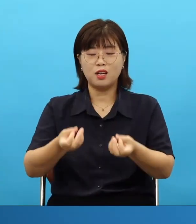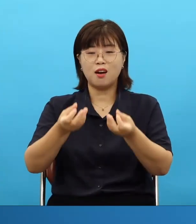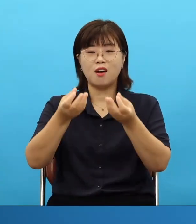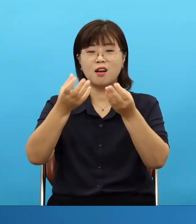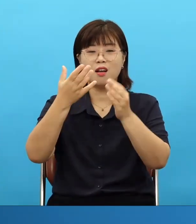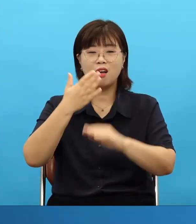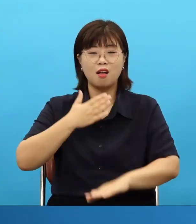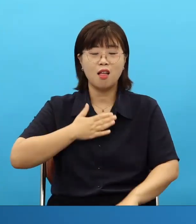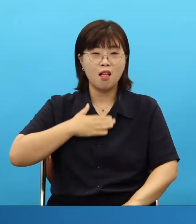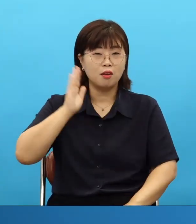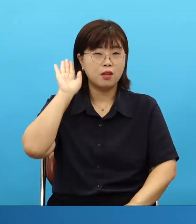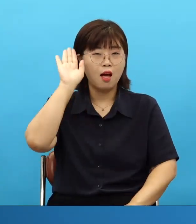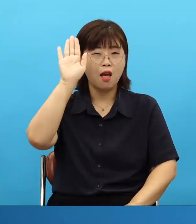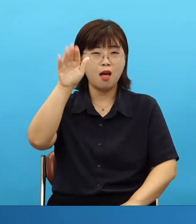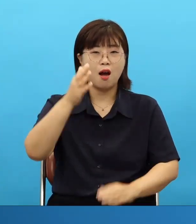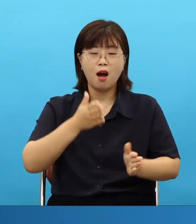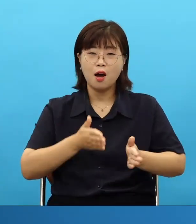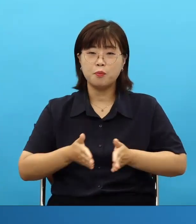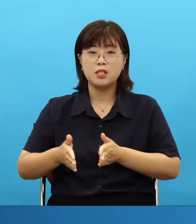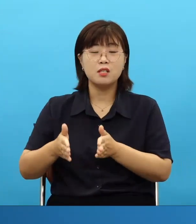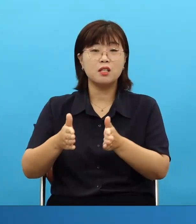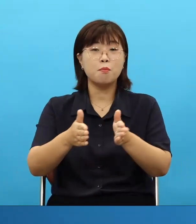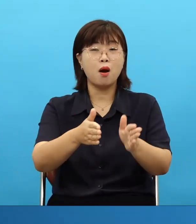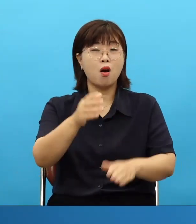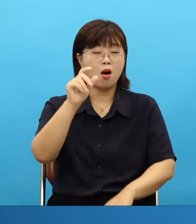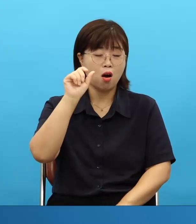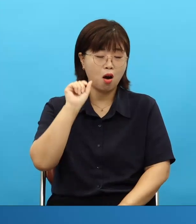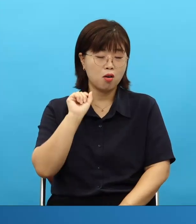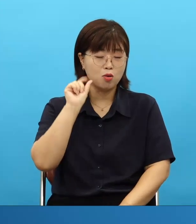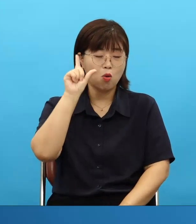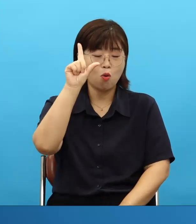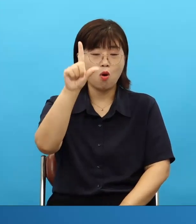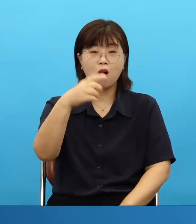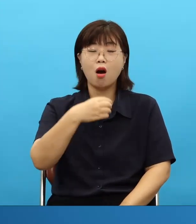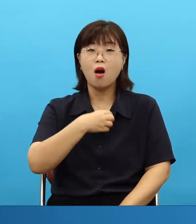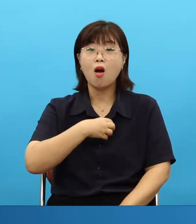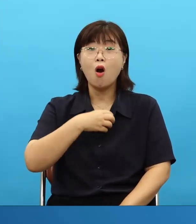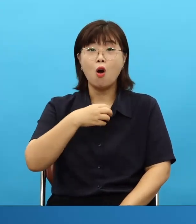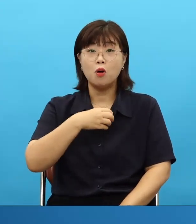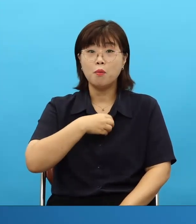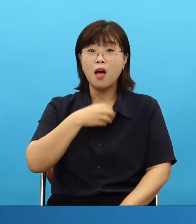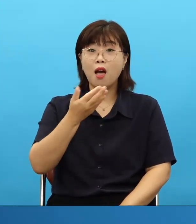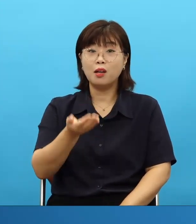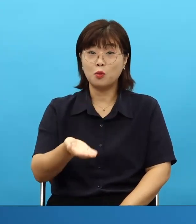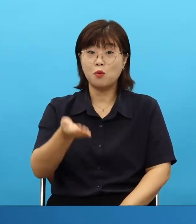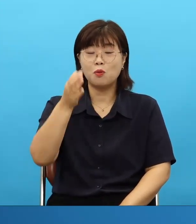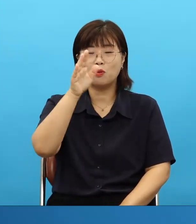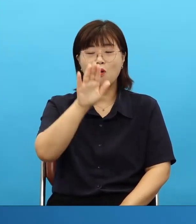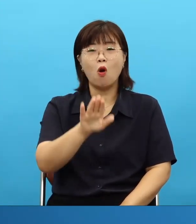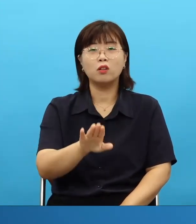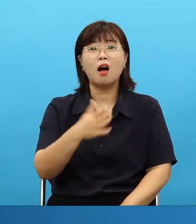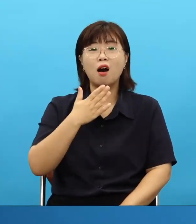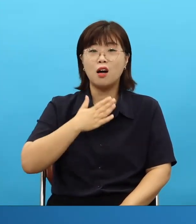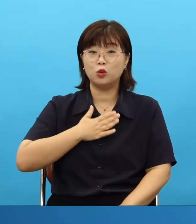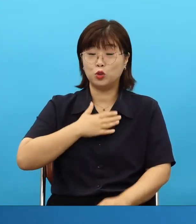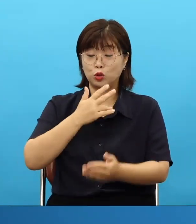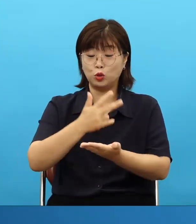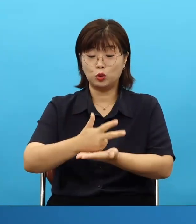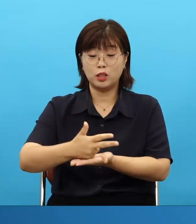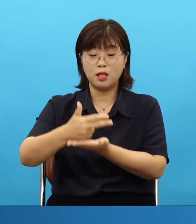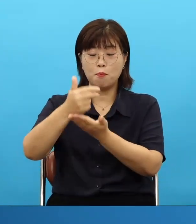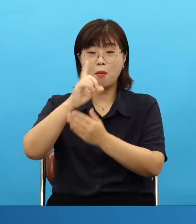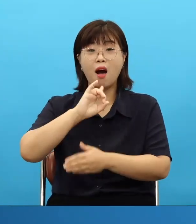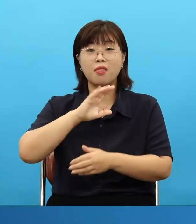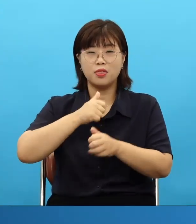할렐루야 내 앞길 멀고 험해도 내 주와